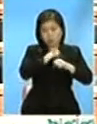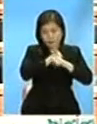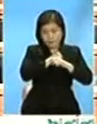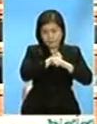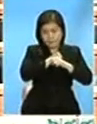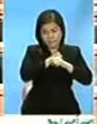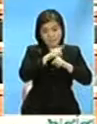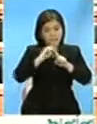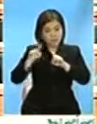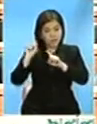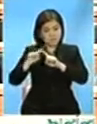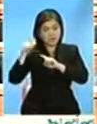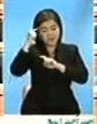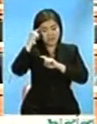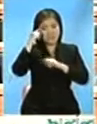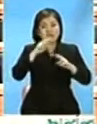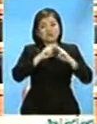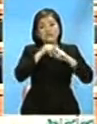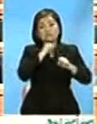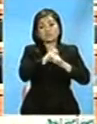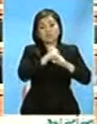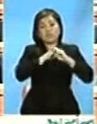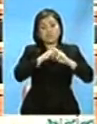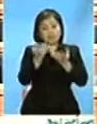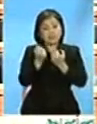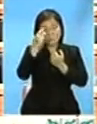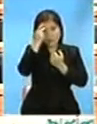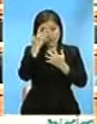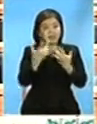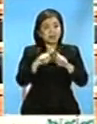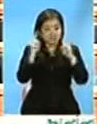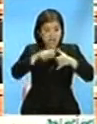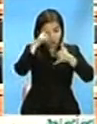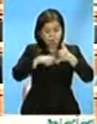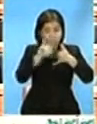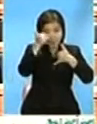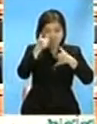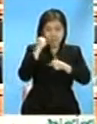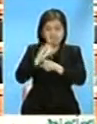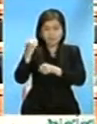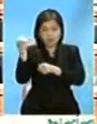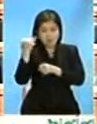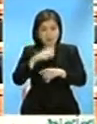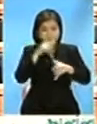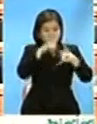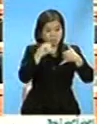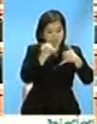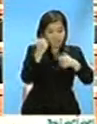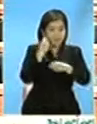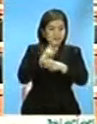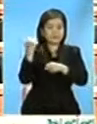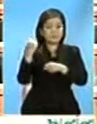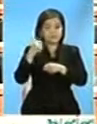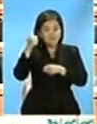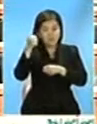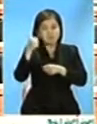งต่ำอยู่ที่ทำตัวนั่นคือหลักกรรมนั่นเองแต่คนดีจะไม่ทำชั่วคนชั่วจะไม่ทำดีเป็นวาทกรรมที่ย